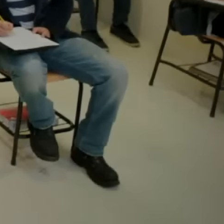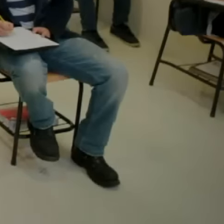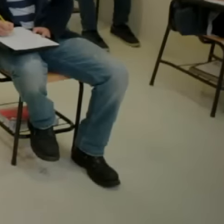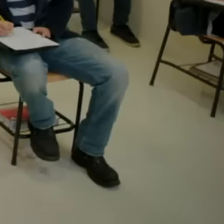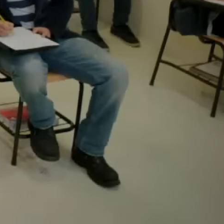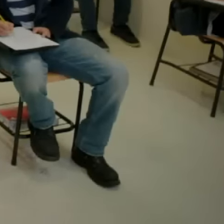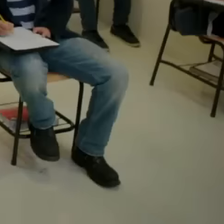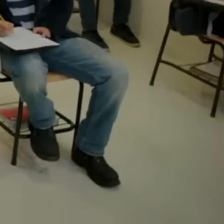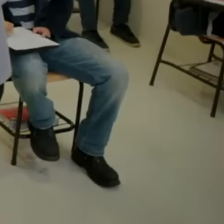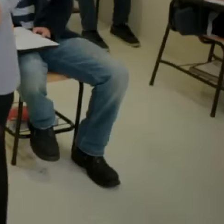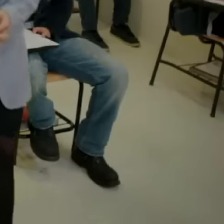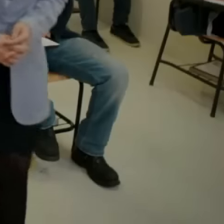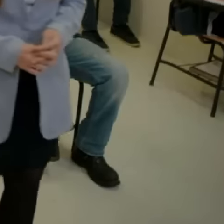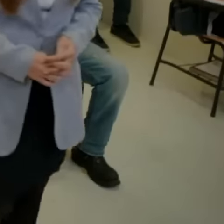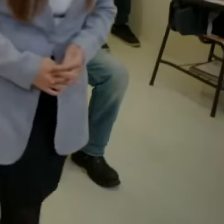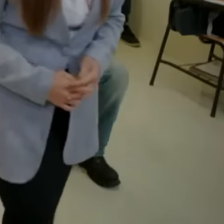olup yine doğru ilerledi.